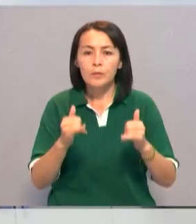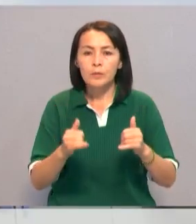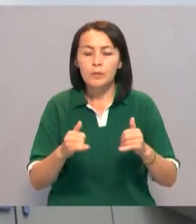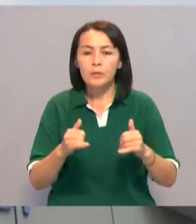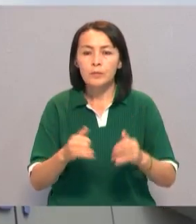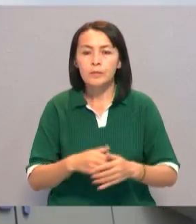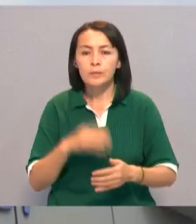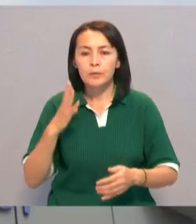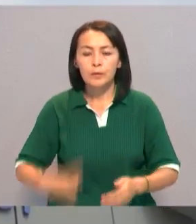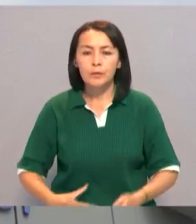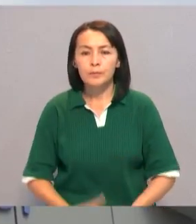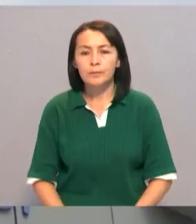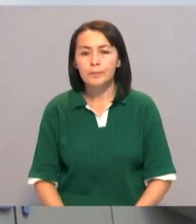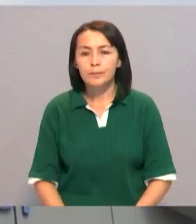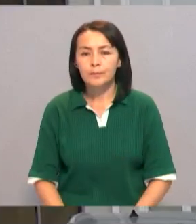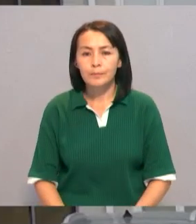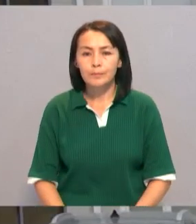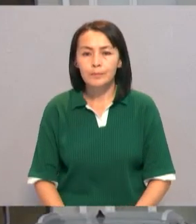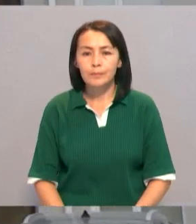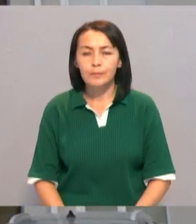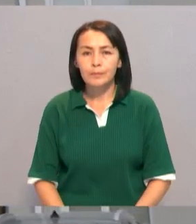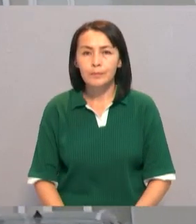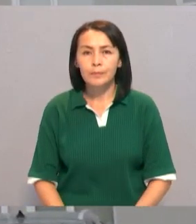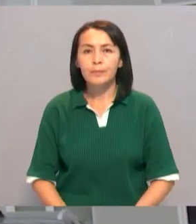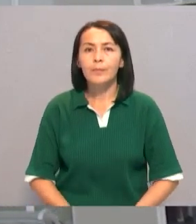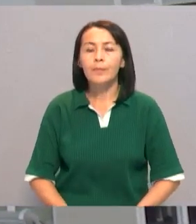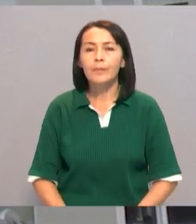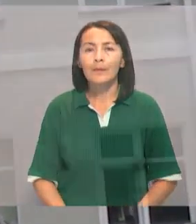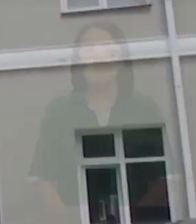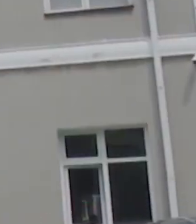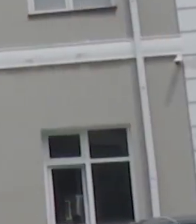күтеді. Күнту Арынбек, Амангелді Әуелбеков, Нұрлыбек Асқарұлы, жаңалықтар.